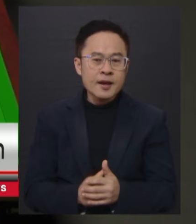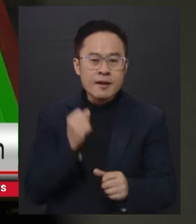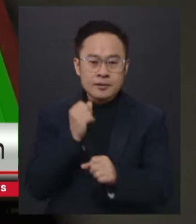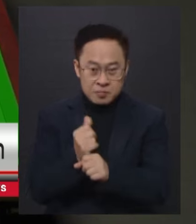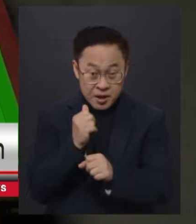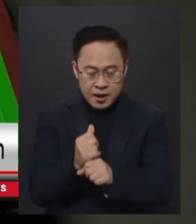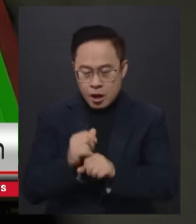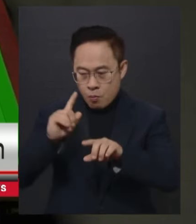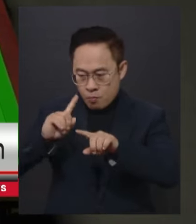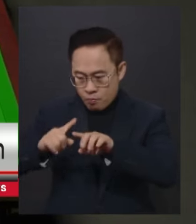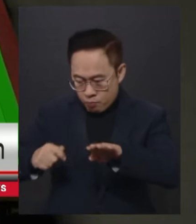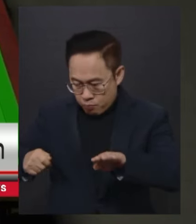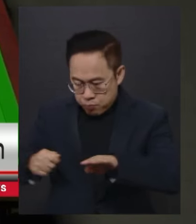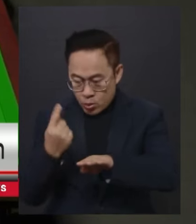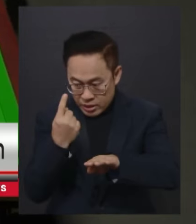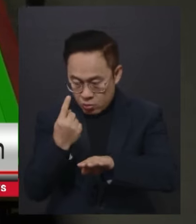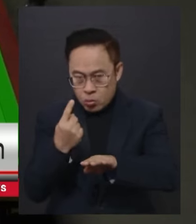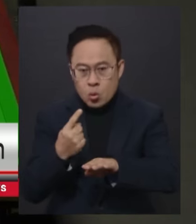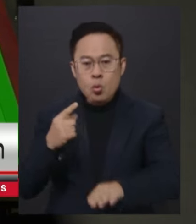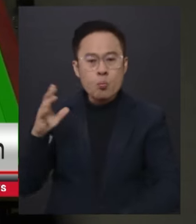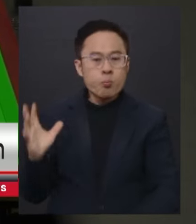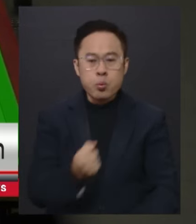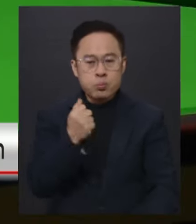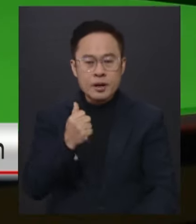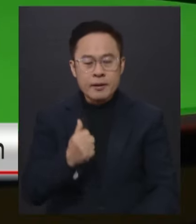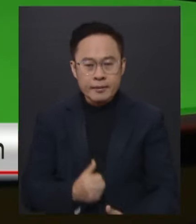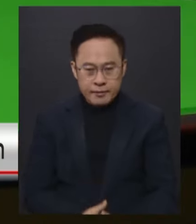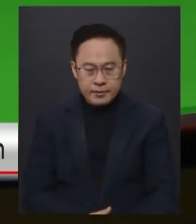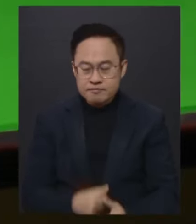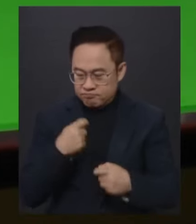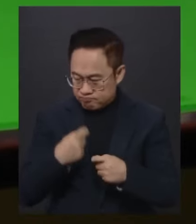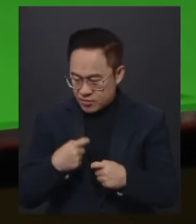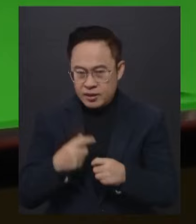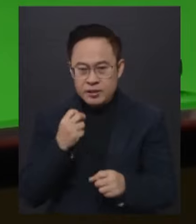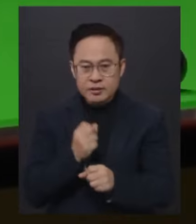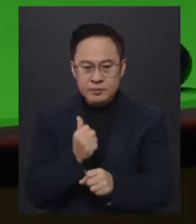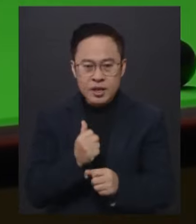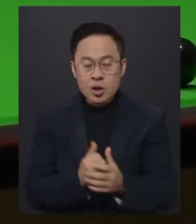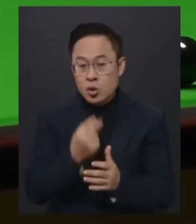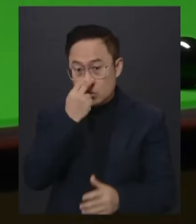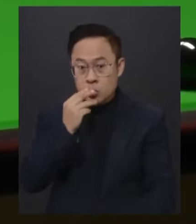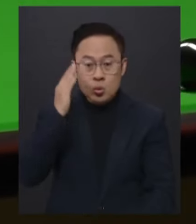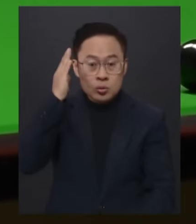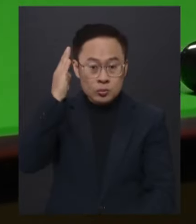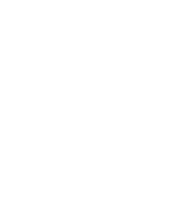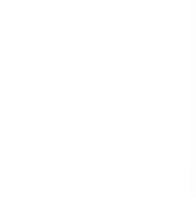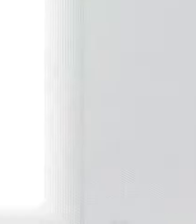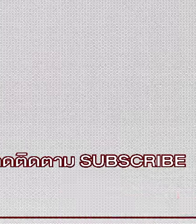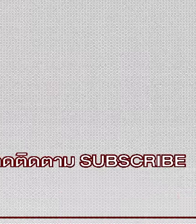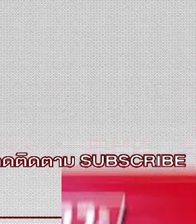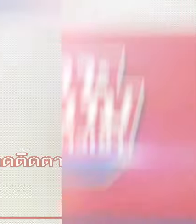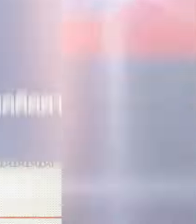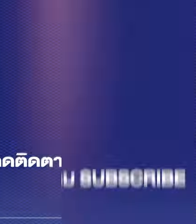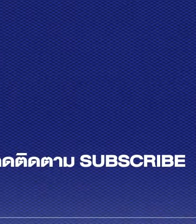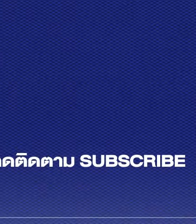ใช่ง่ายๆนะ ใช่ แสดงความยินดีด้วยนะคะเดี๋ยวรอติดตามผลงานในรอบต่อๆไปของหมูปากน้ำค่ะ